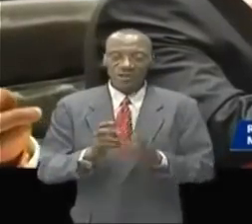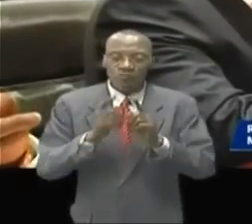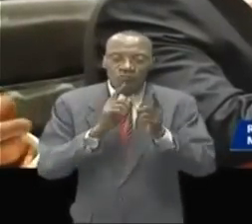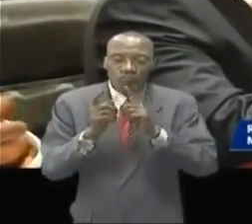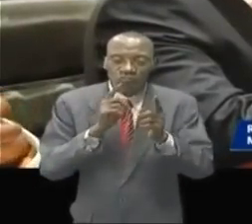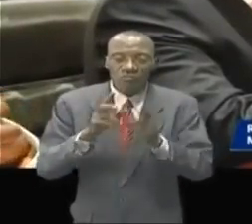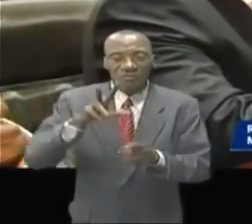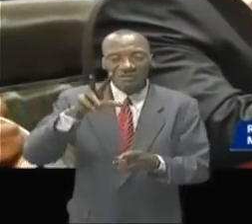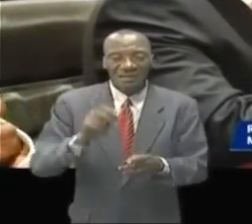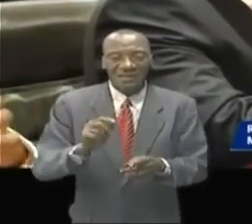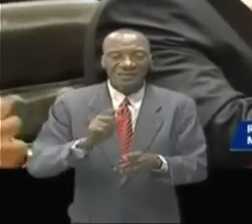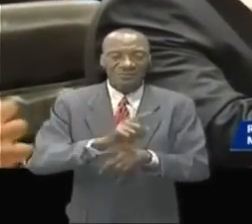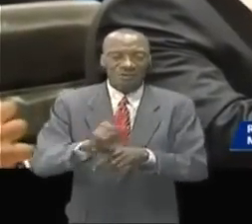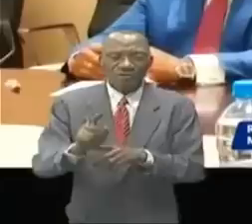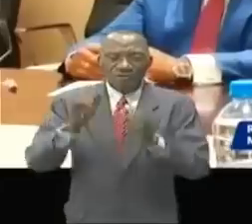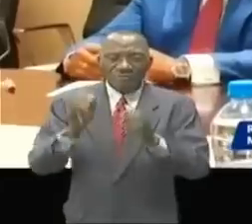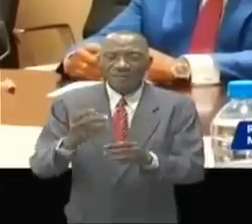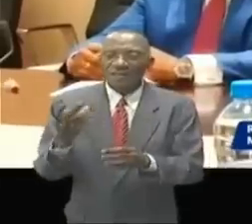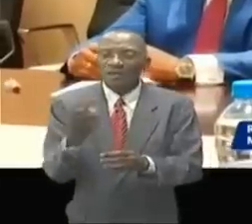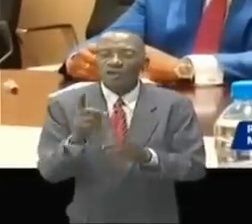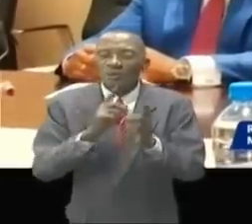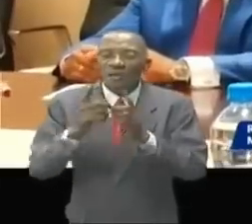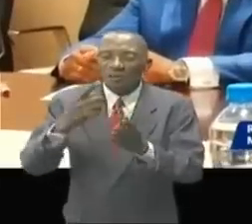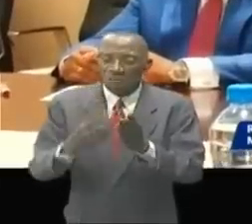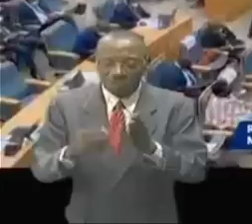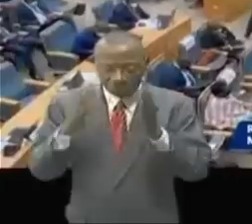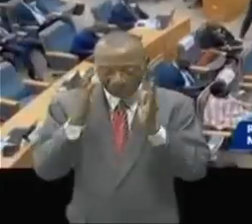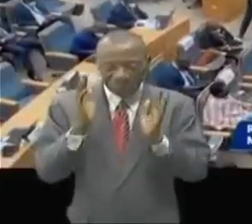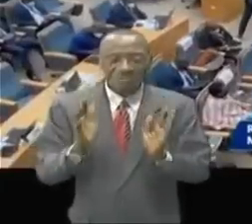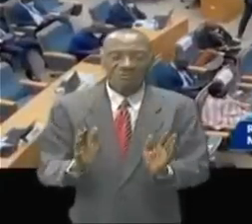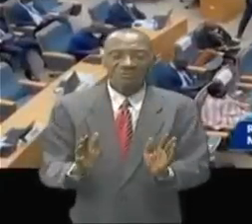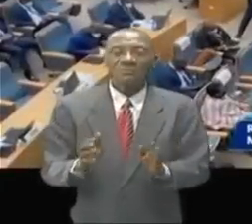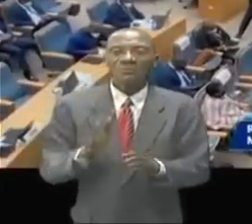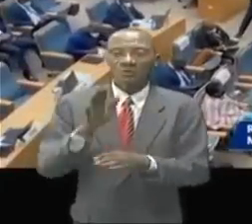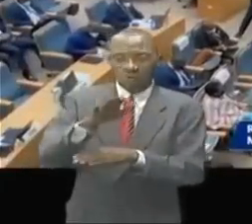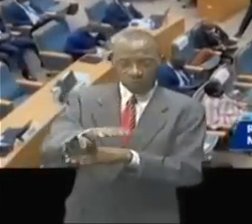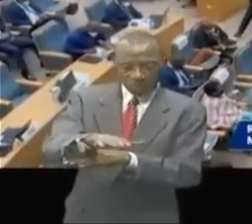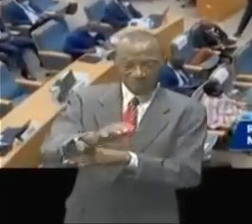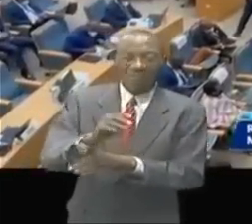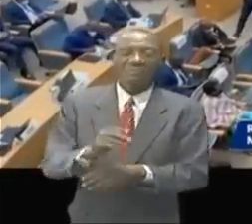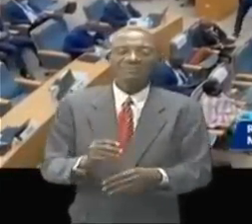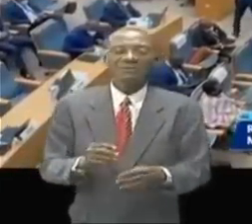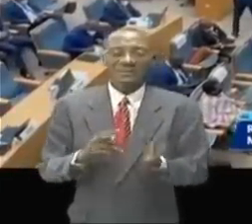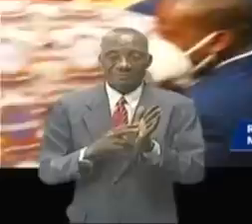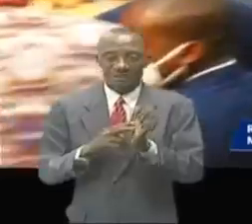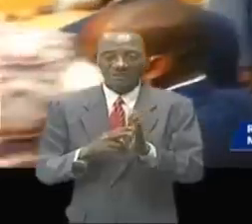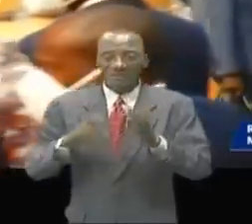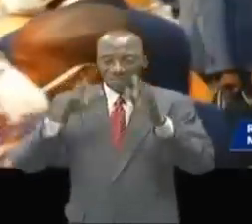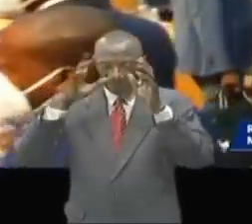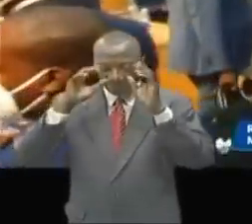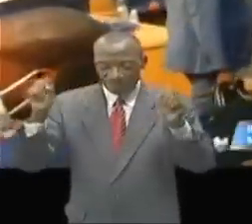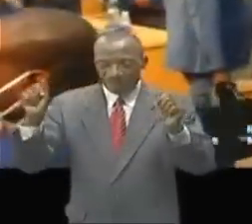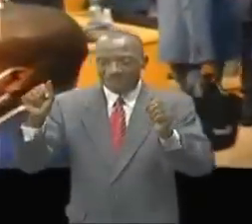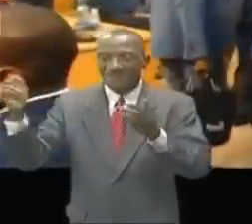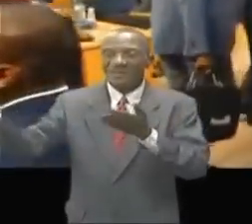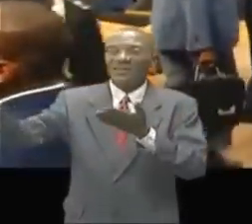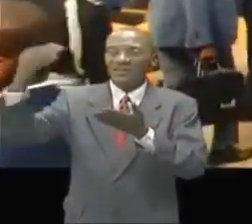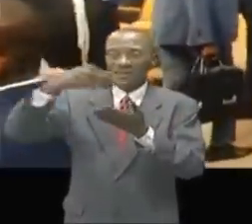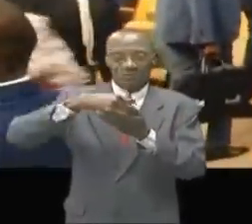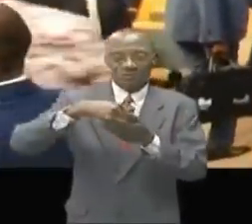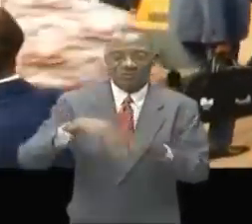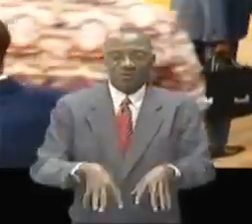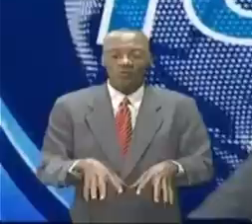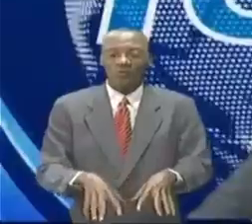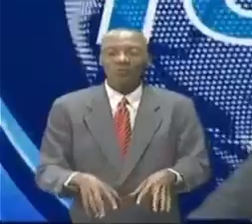n'a filtré de ces échanges. Et c'est dans la même soirée de ce dimanche que le chef de l'État congolais a quitté le sol zambien.